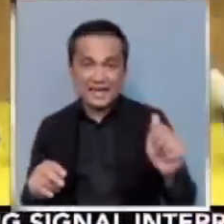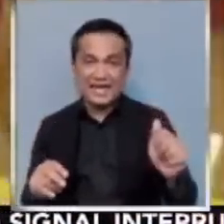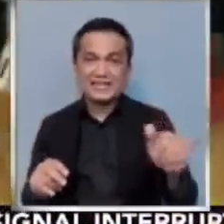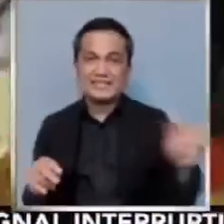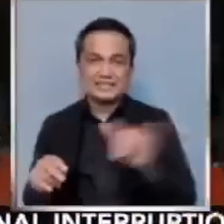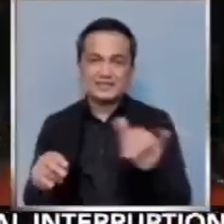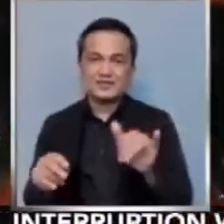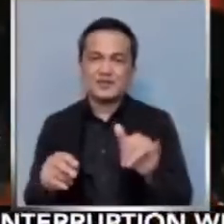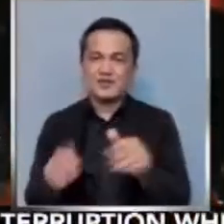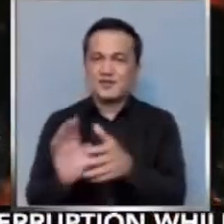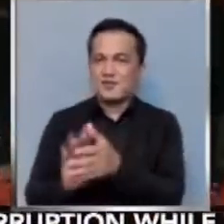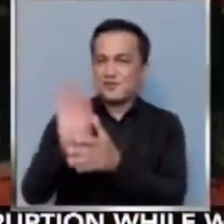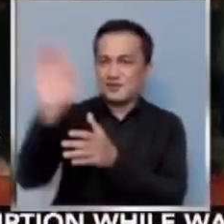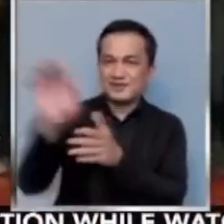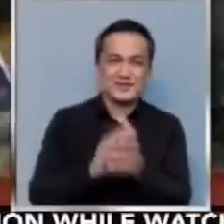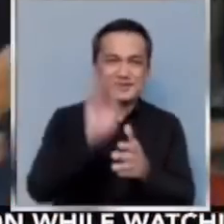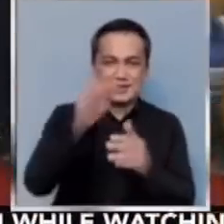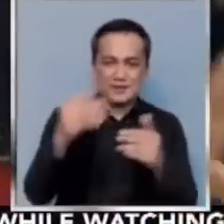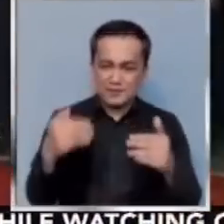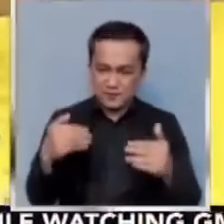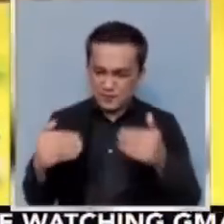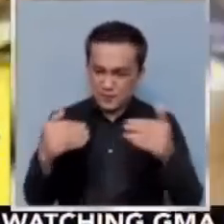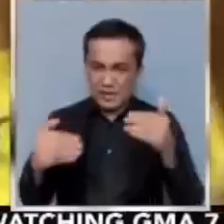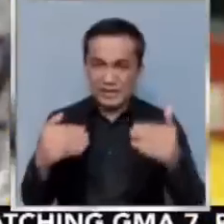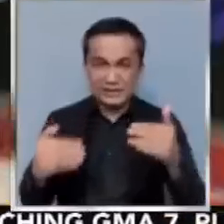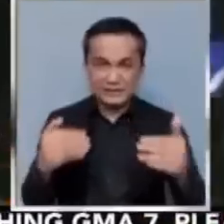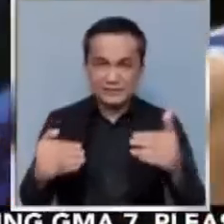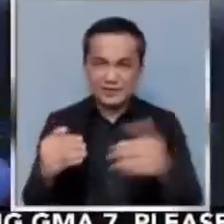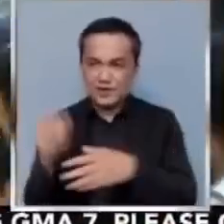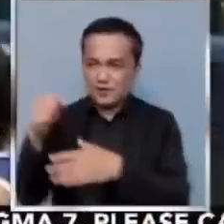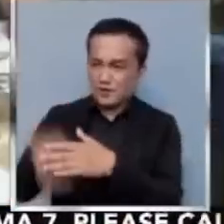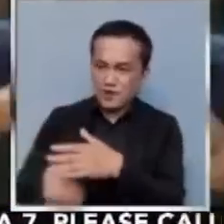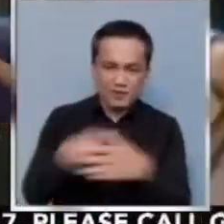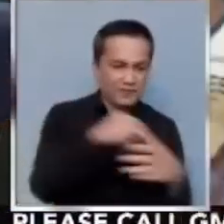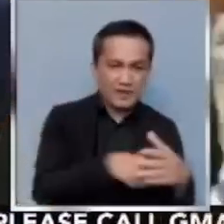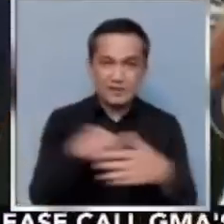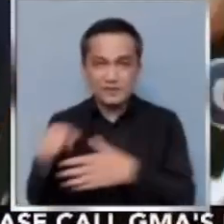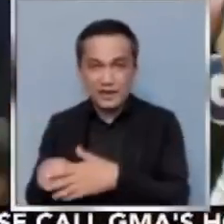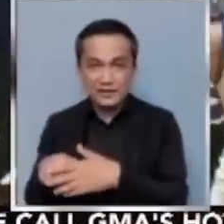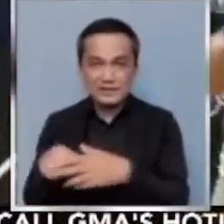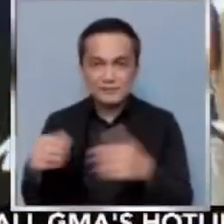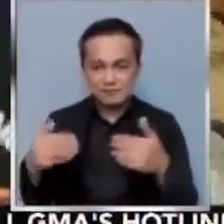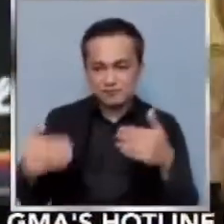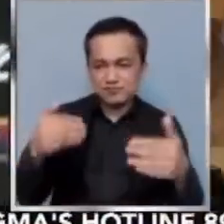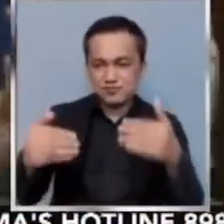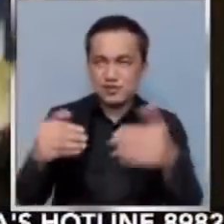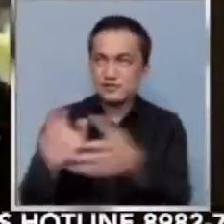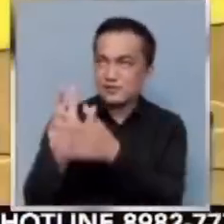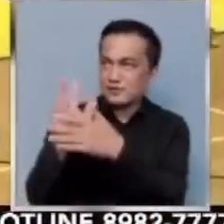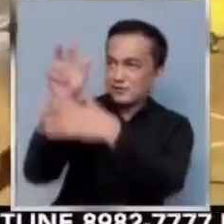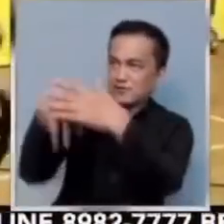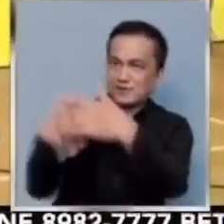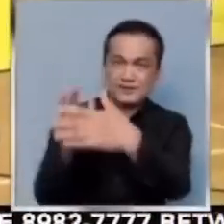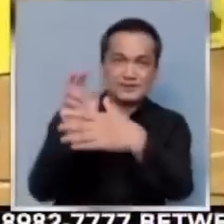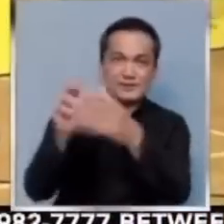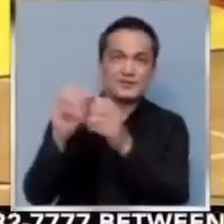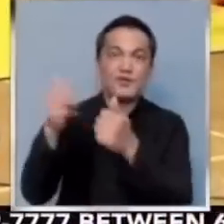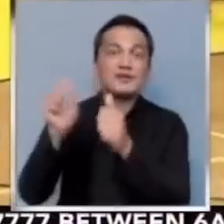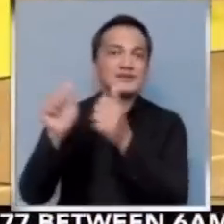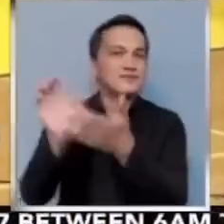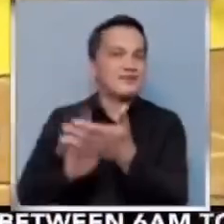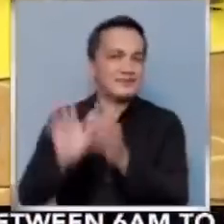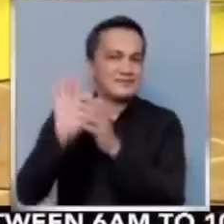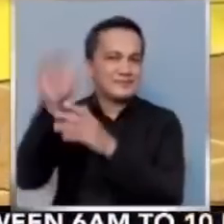shootout. Dikit sa umpisa ang laban at nagpalitan ng score ang dalawang koponan at nagpaulan ng tres pati ang Kapuso Stars. Nakalayo ang Team Saints sa